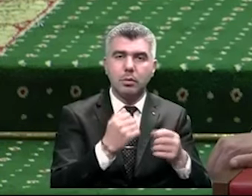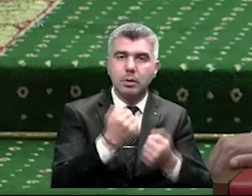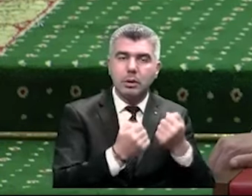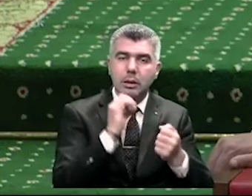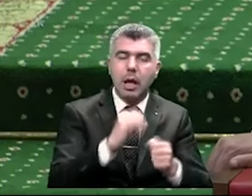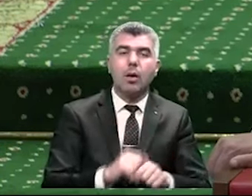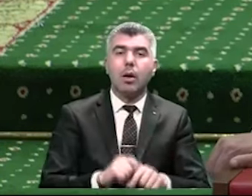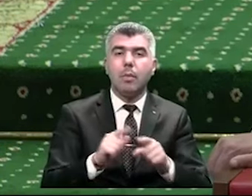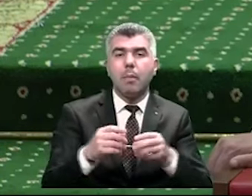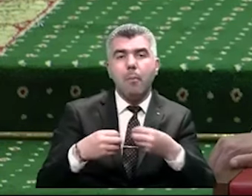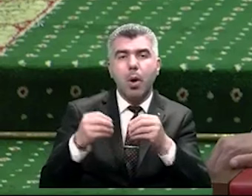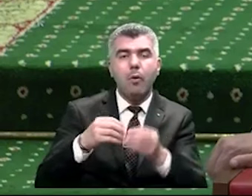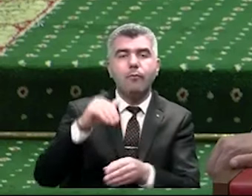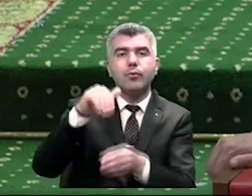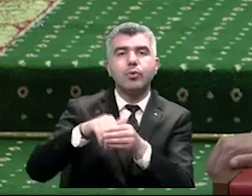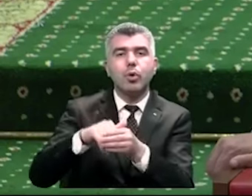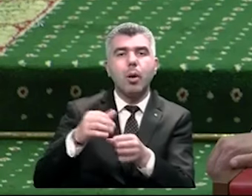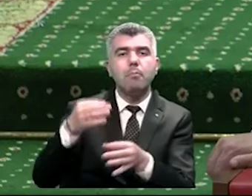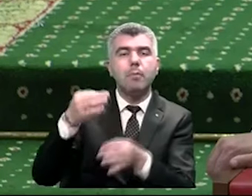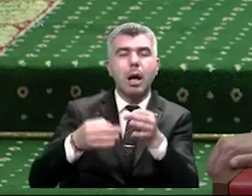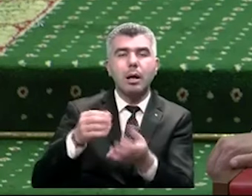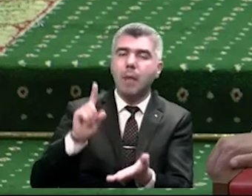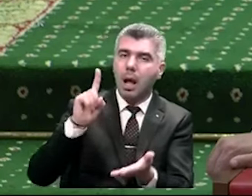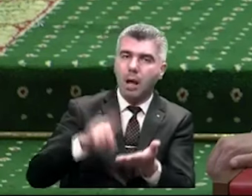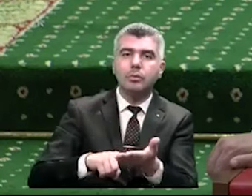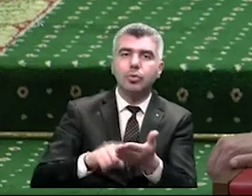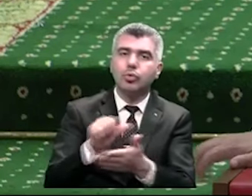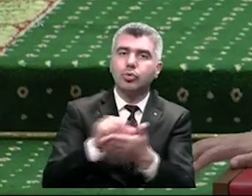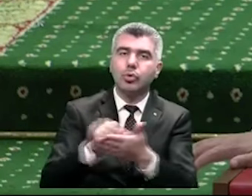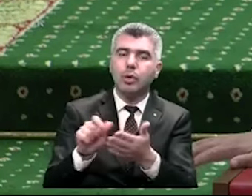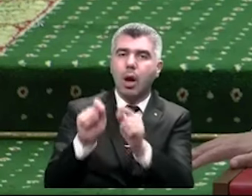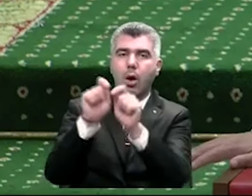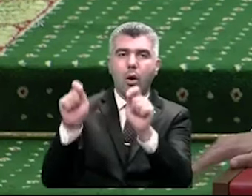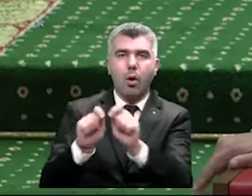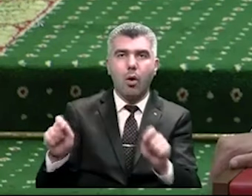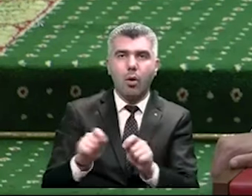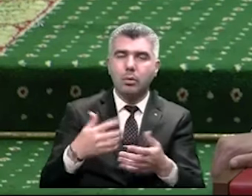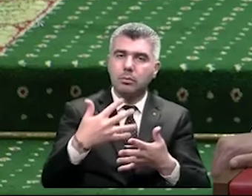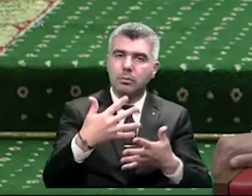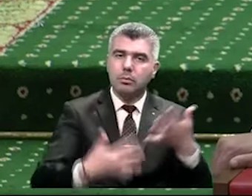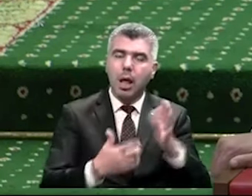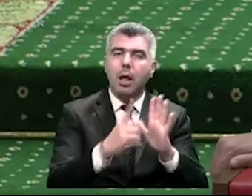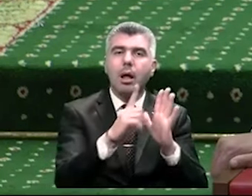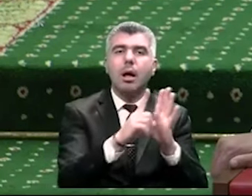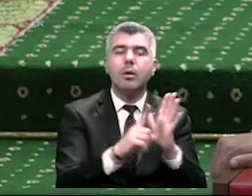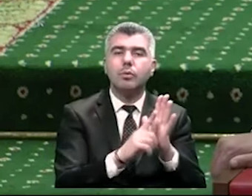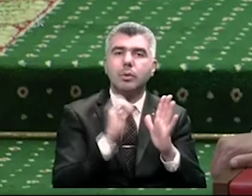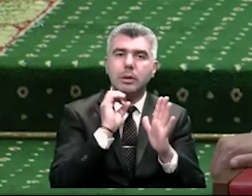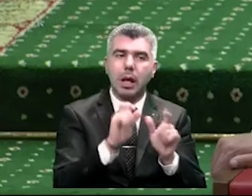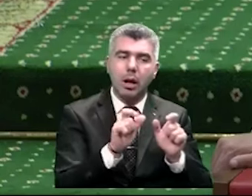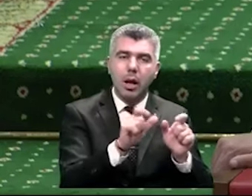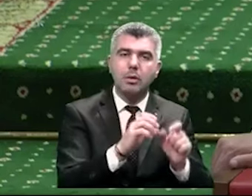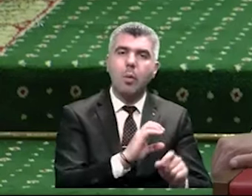ثمار البيع بصندوق المحكمه لفائده من له الحق فيه وذلك وفقا لمقتضيات القانون المتعلق بشرطه